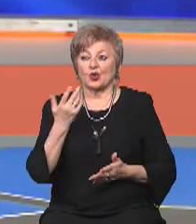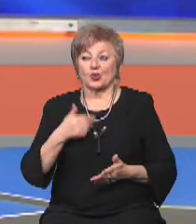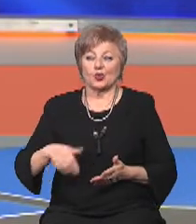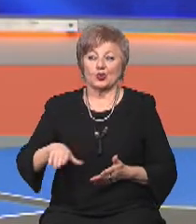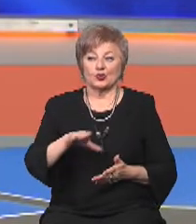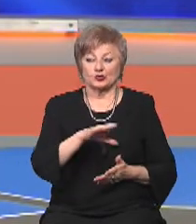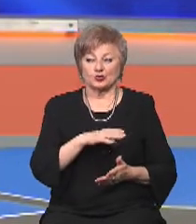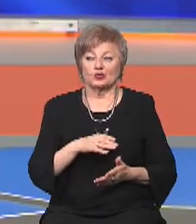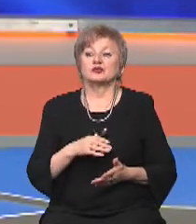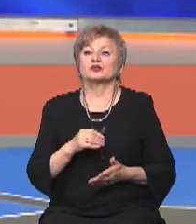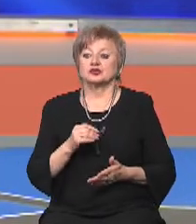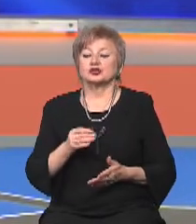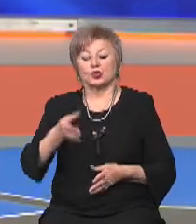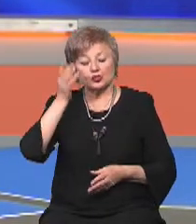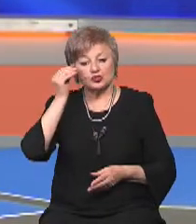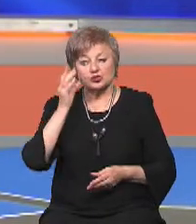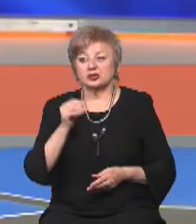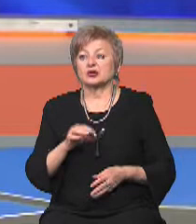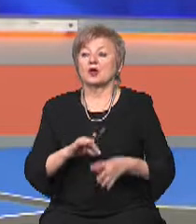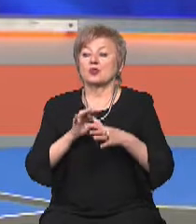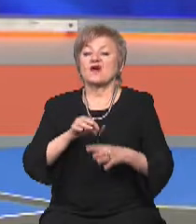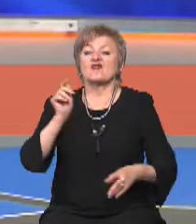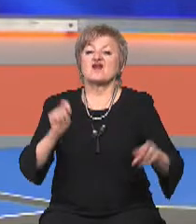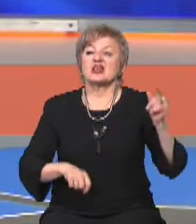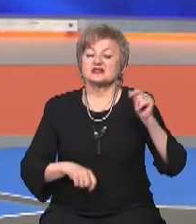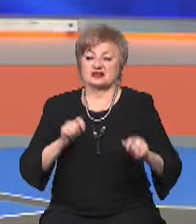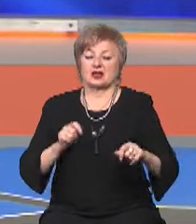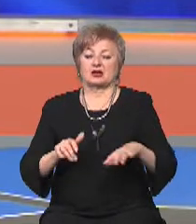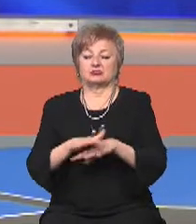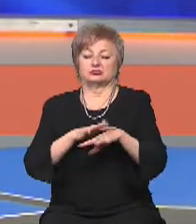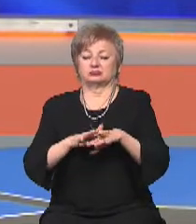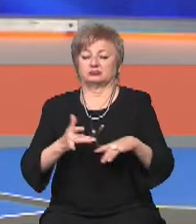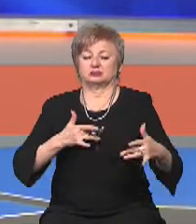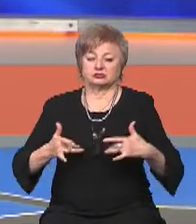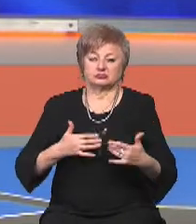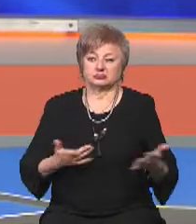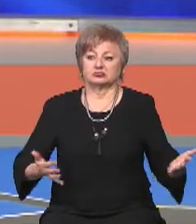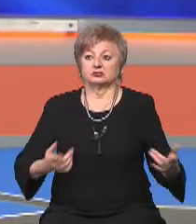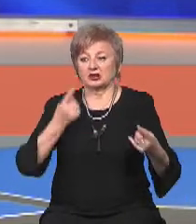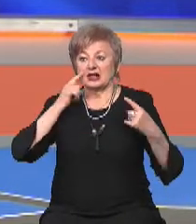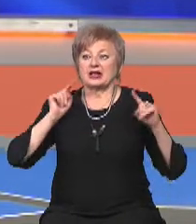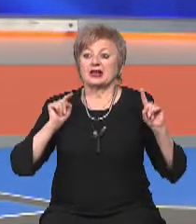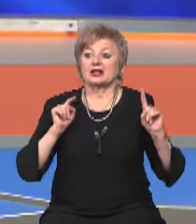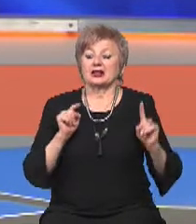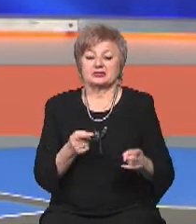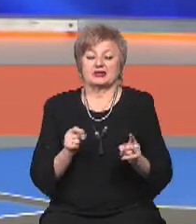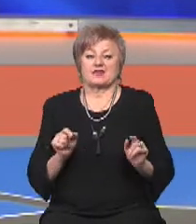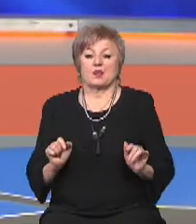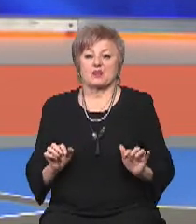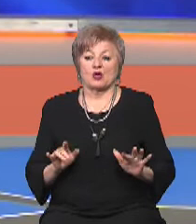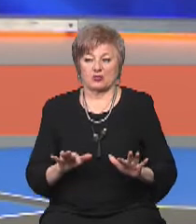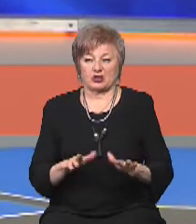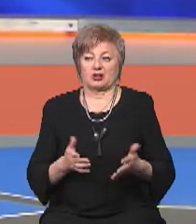категорії потреби громадян враховані, проведення фестивалів, флешмобів, яскраві якісь заходи,